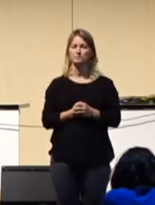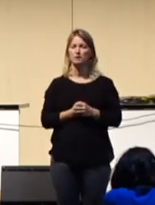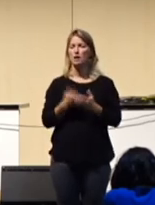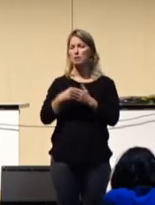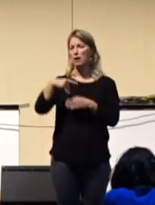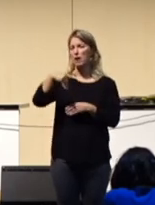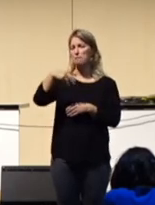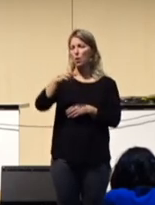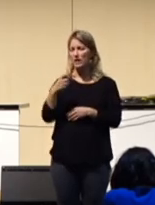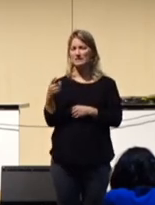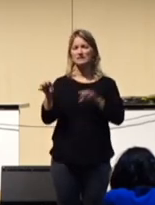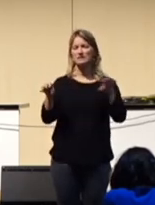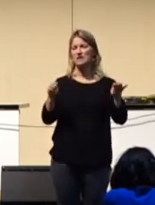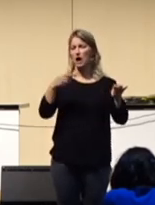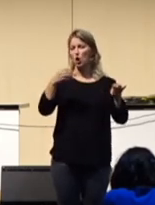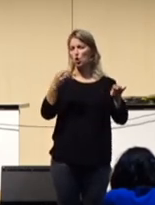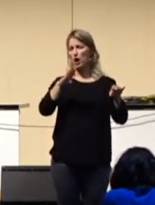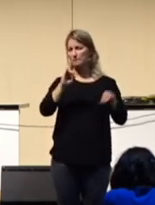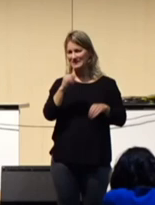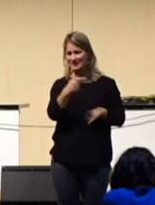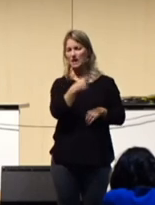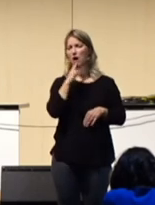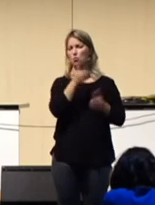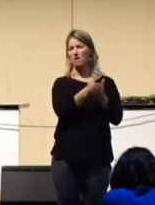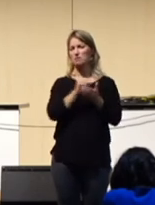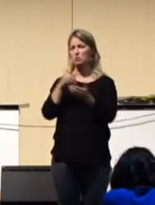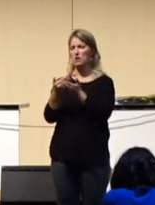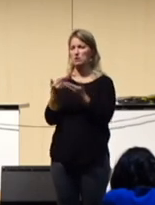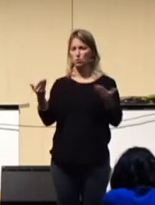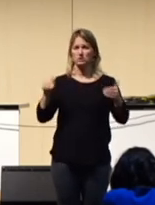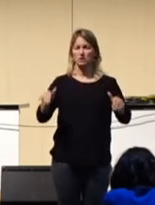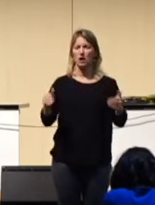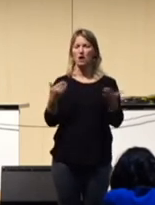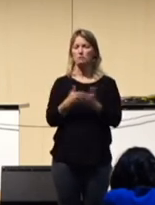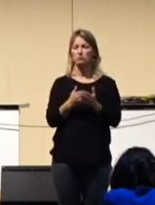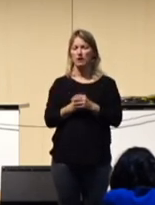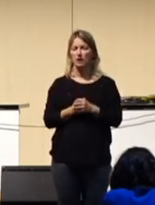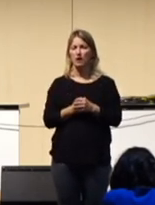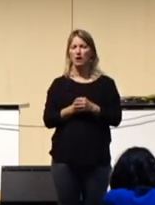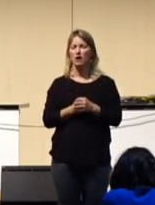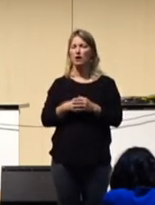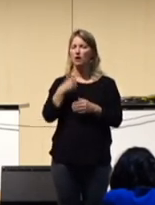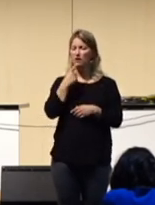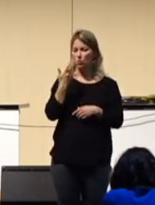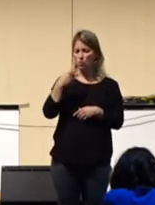Prohlis und Gorbitz, dort sind Angebote in Paletschow, beziehungsweise